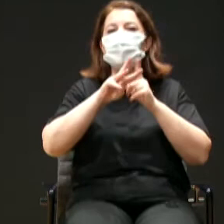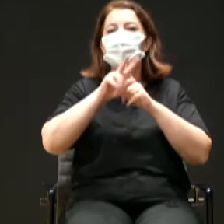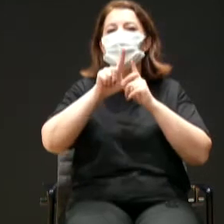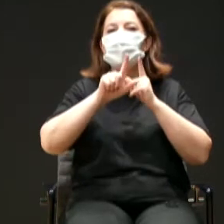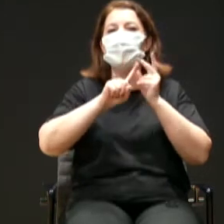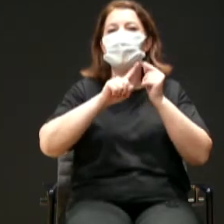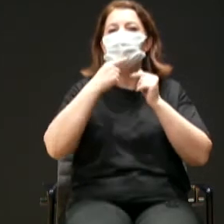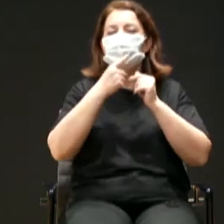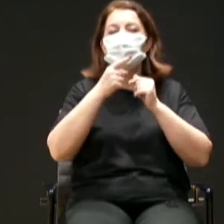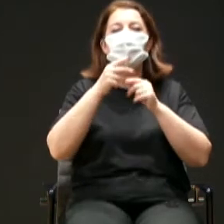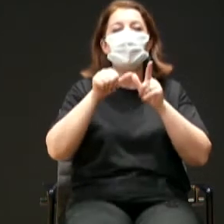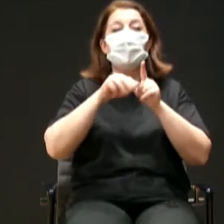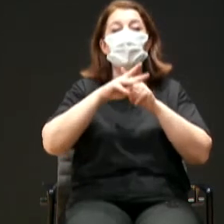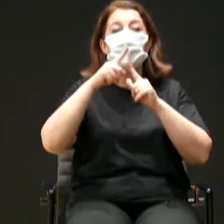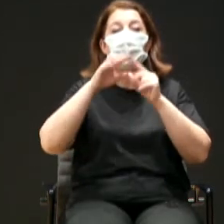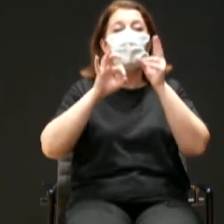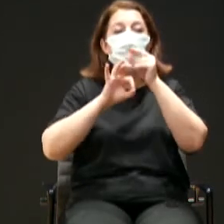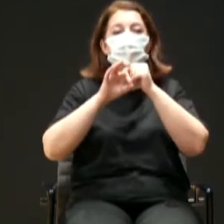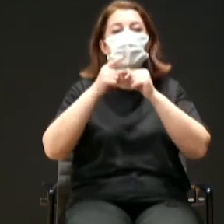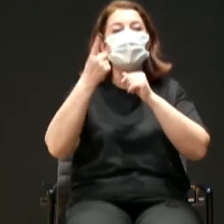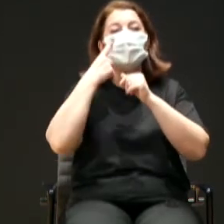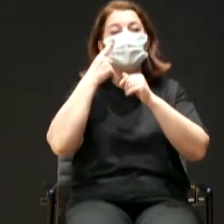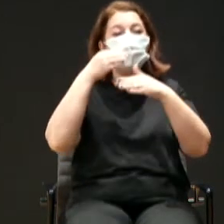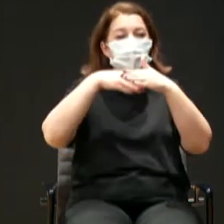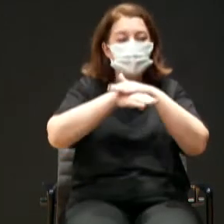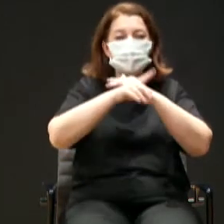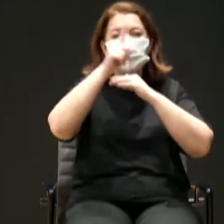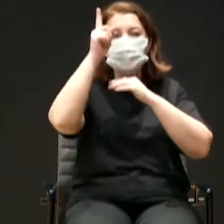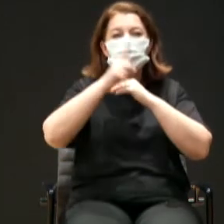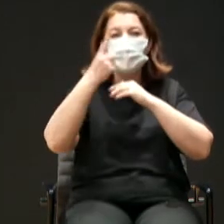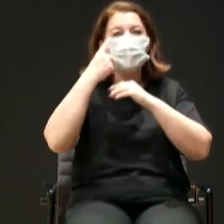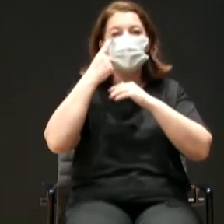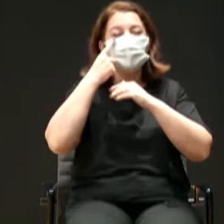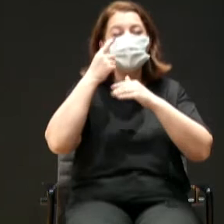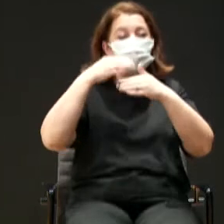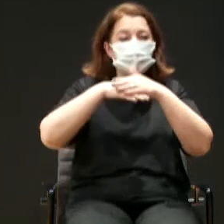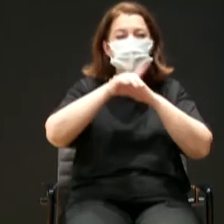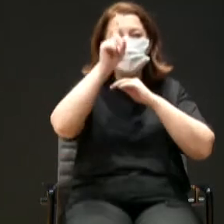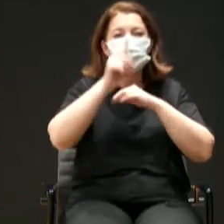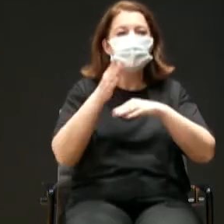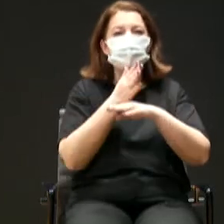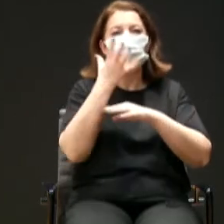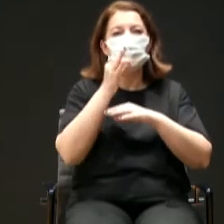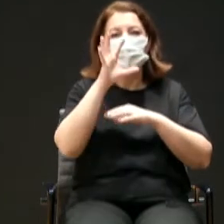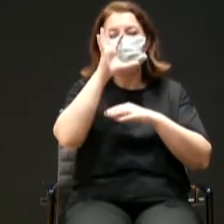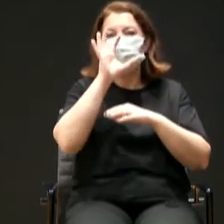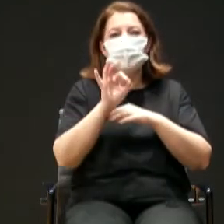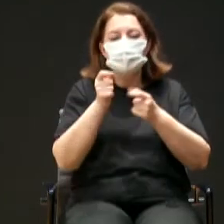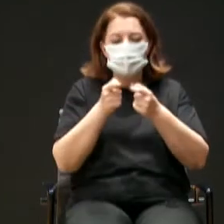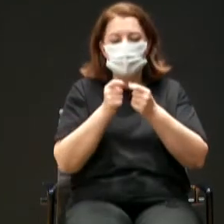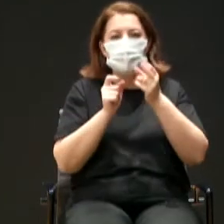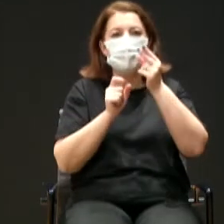devlete yerleştiren, devlete sızdıran, ilk sızmasına sebep olan kişi Bülent